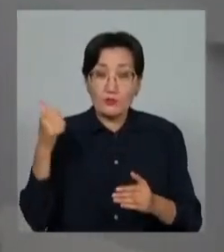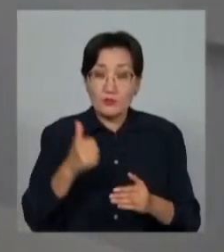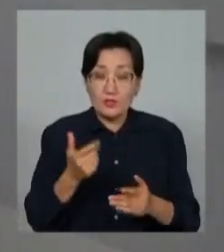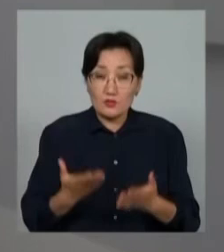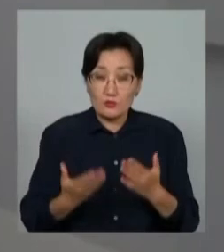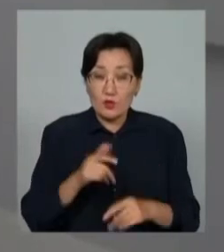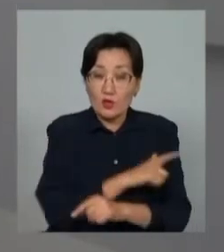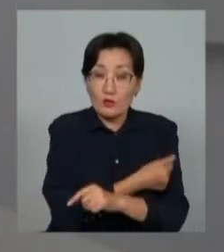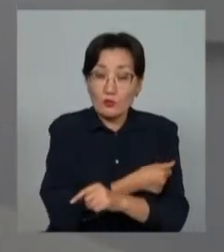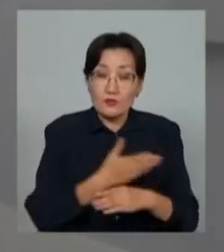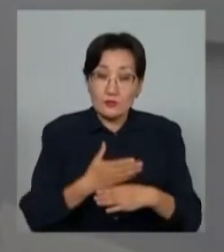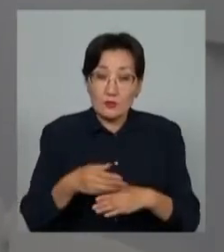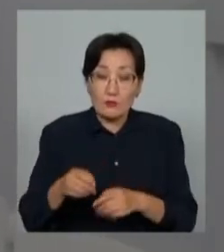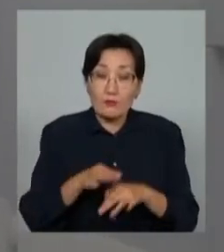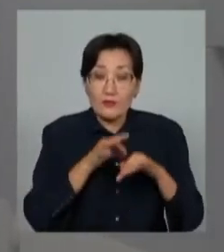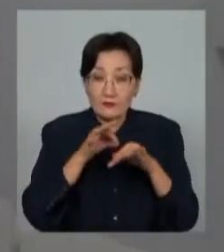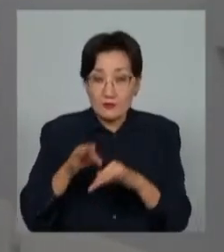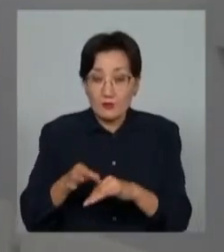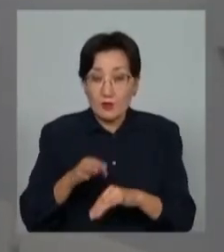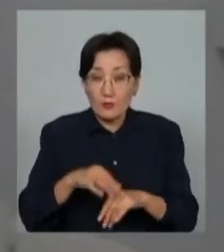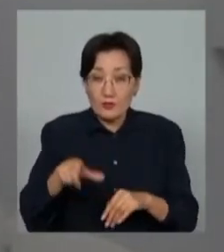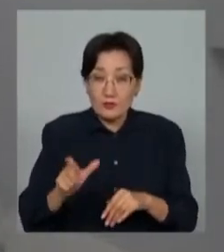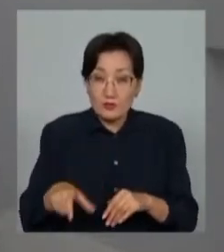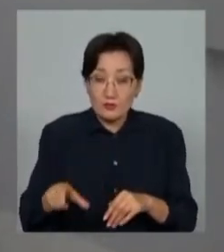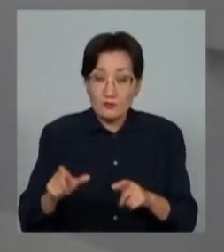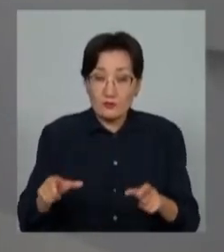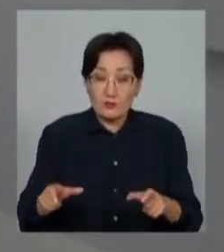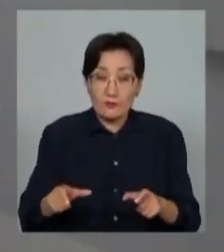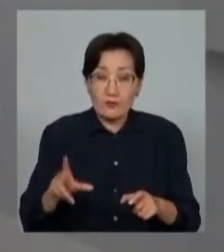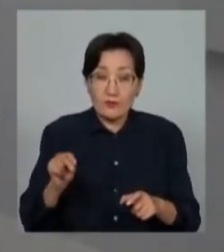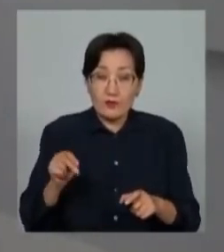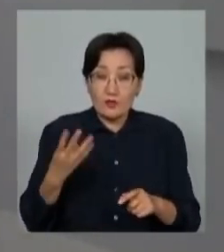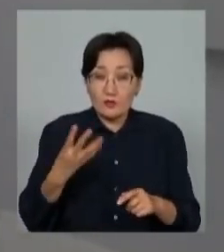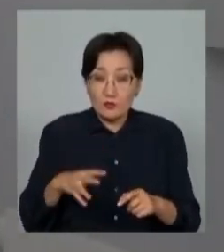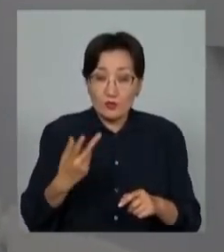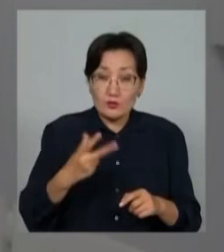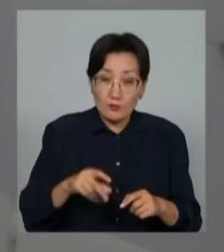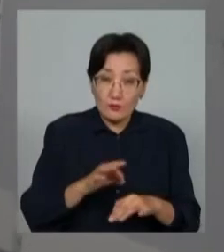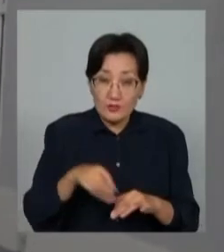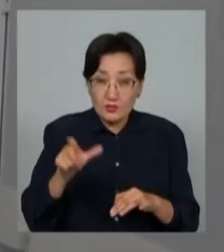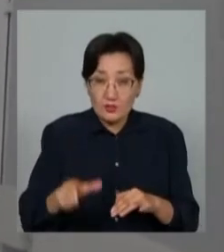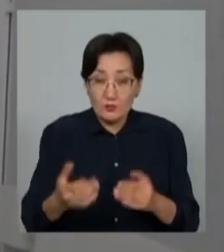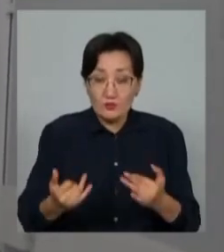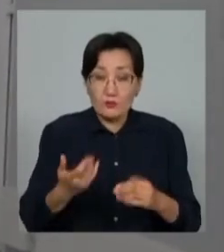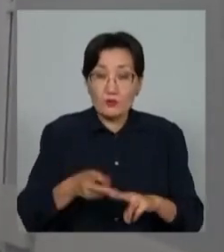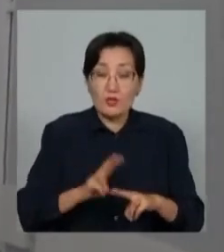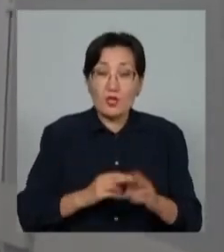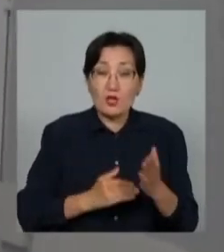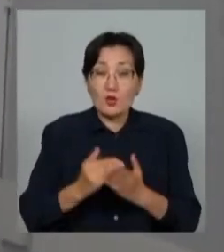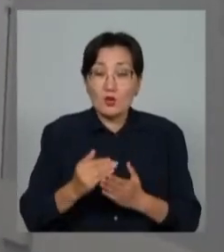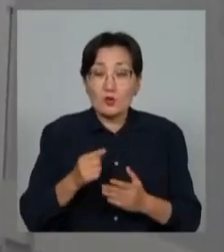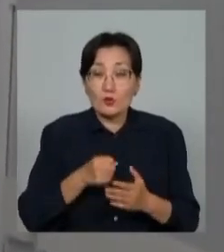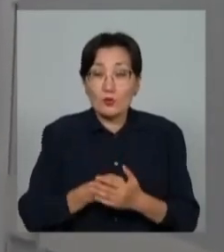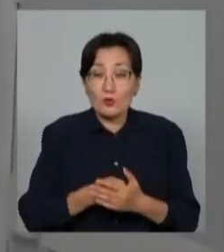если скорая помощь к нам привозила пациентов в количестве 40-30 пациентов, сейчас это достигло до